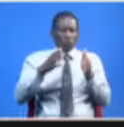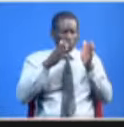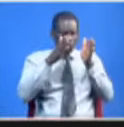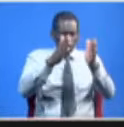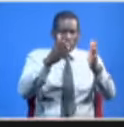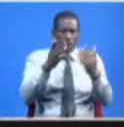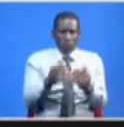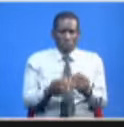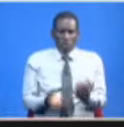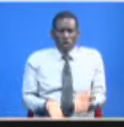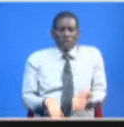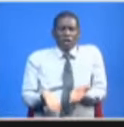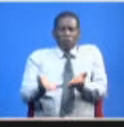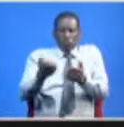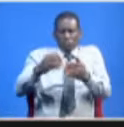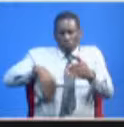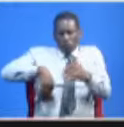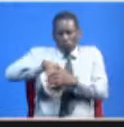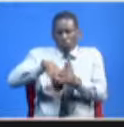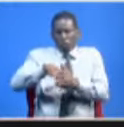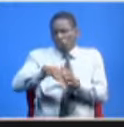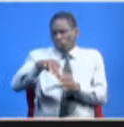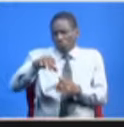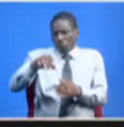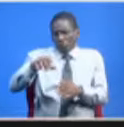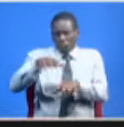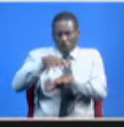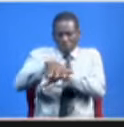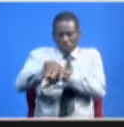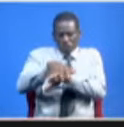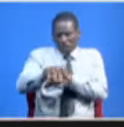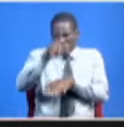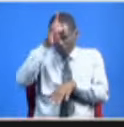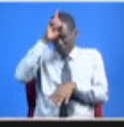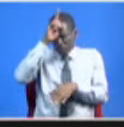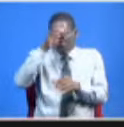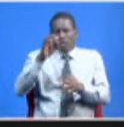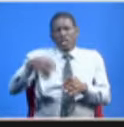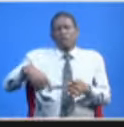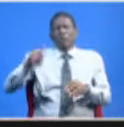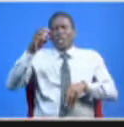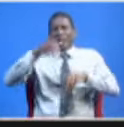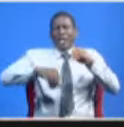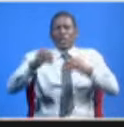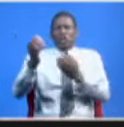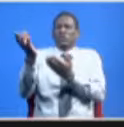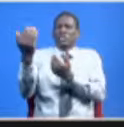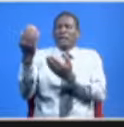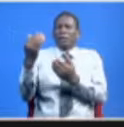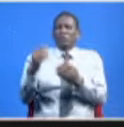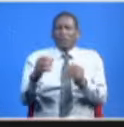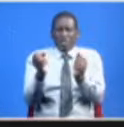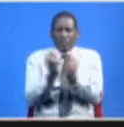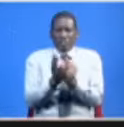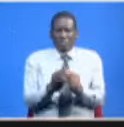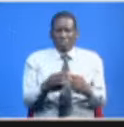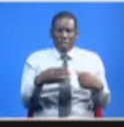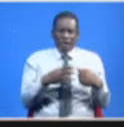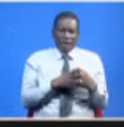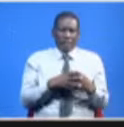katika ukuzaji wa michezo huo mashinani iwapo atashinda katika uchaguzi unaotarajiwa kufanyika Disemba tarehe